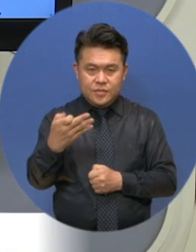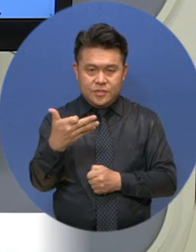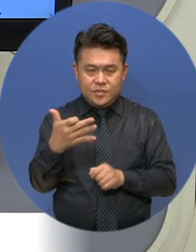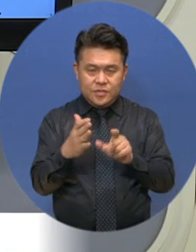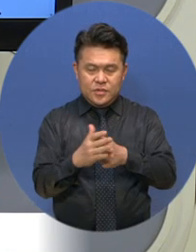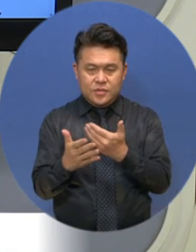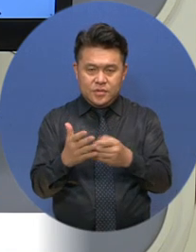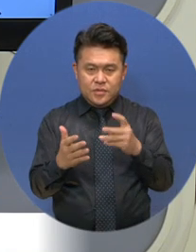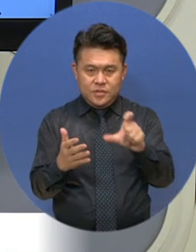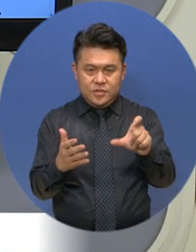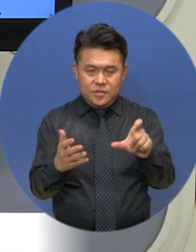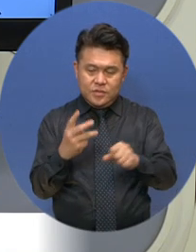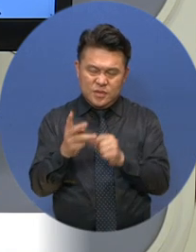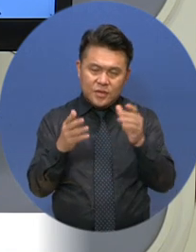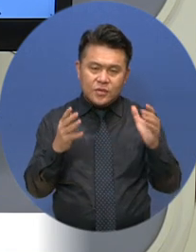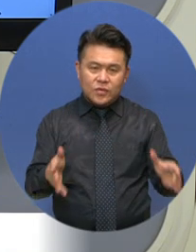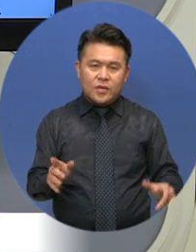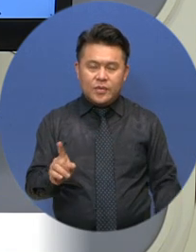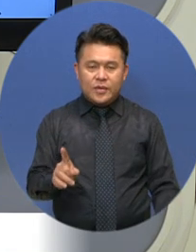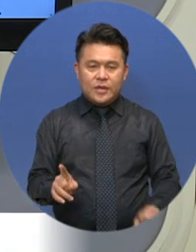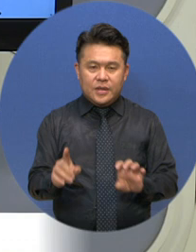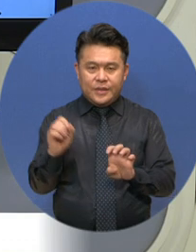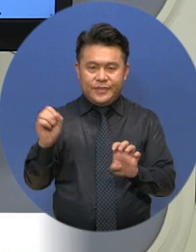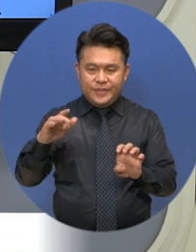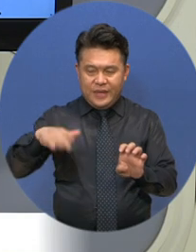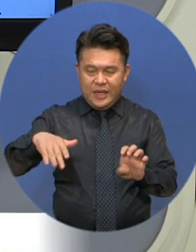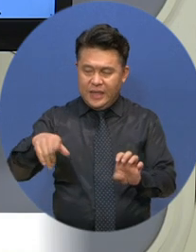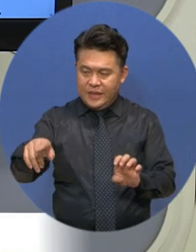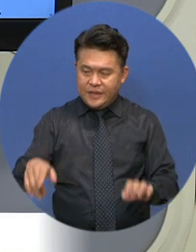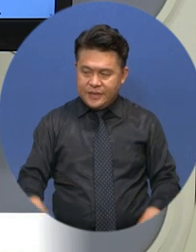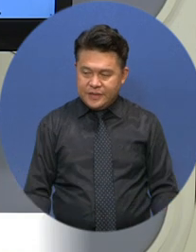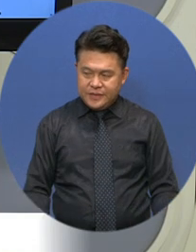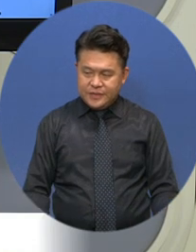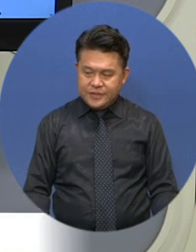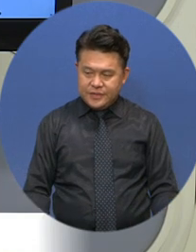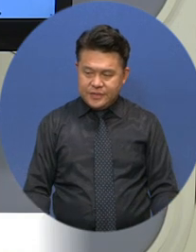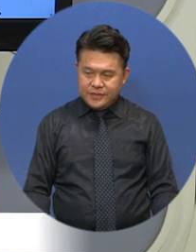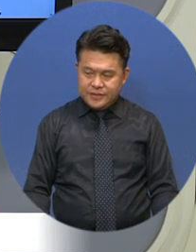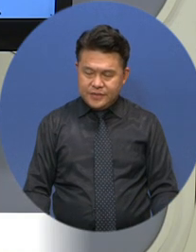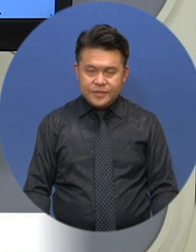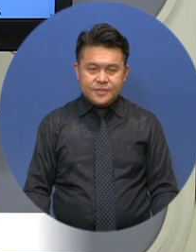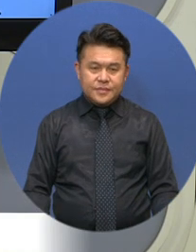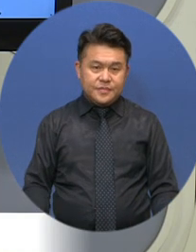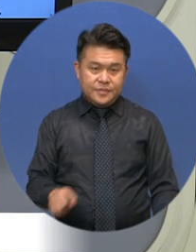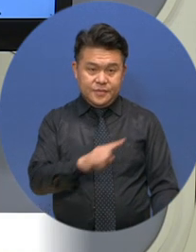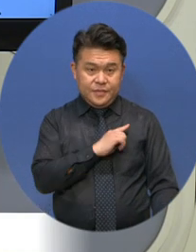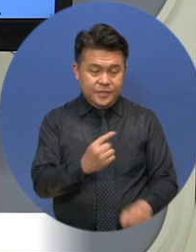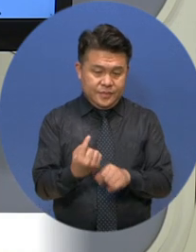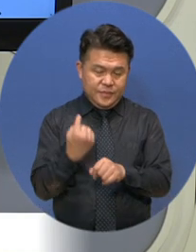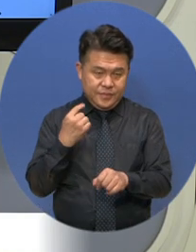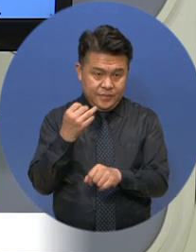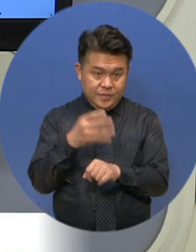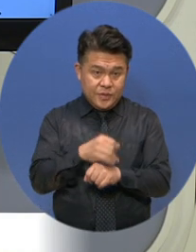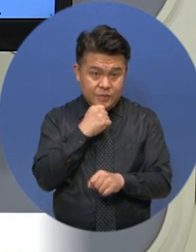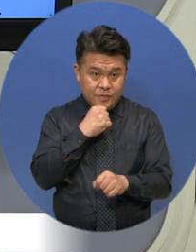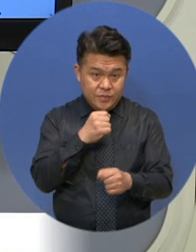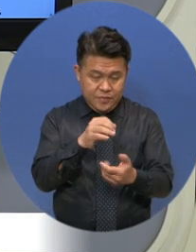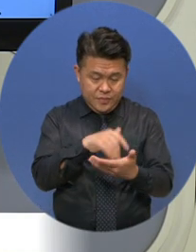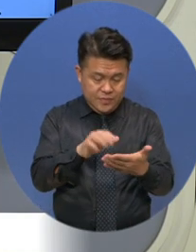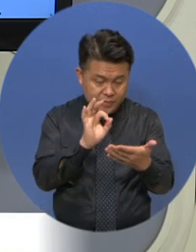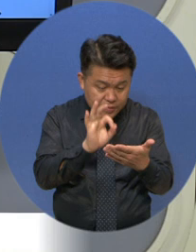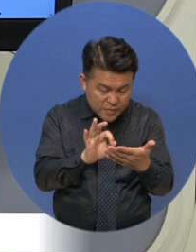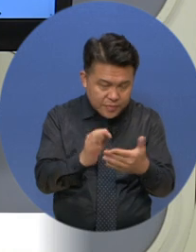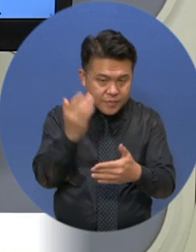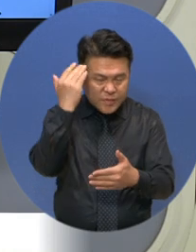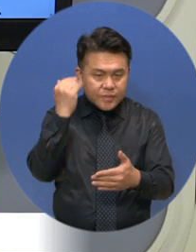3년 동안 40% 때를 벗어나지 못했습니다 지난해 우선 구매 실적 자료에 따르면 한국